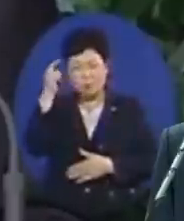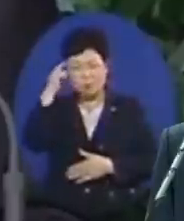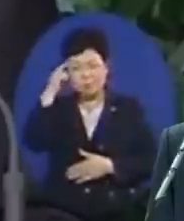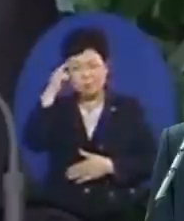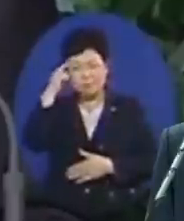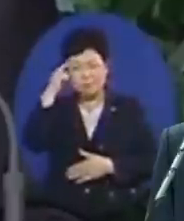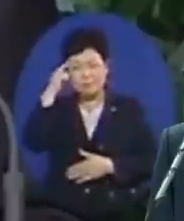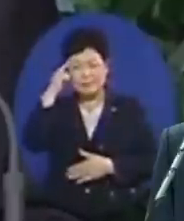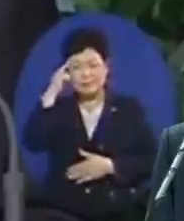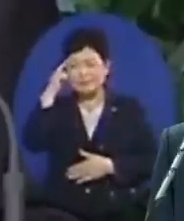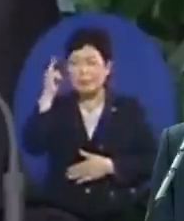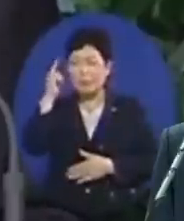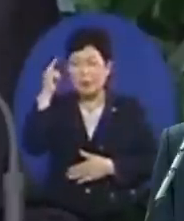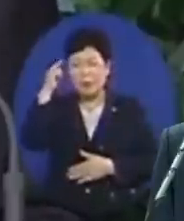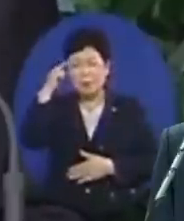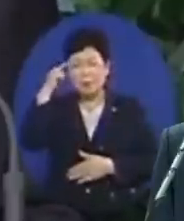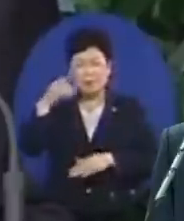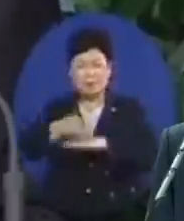이야기도 안 해요.